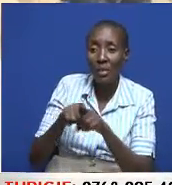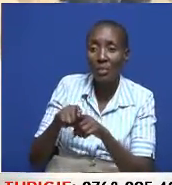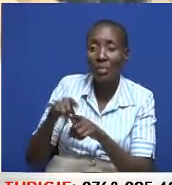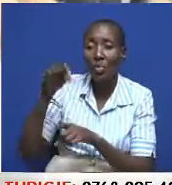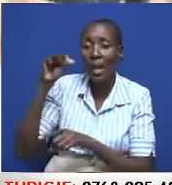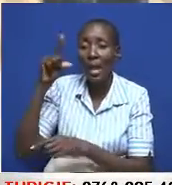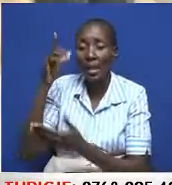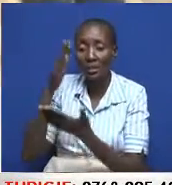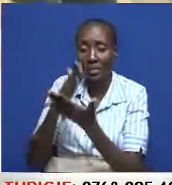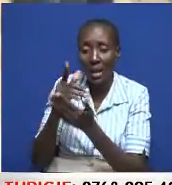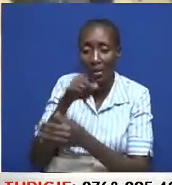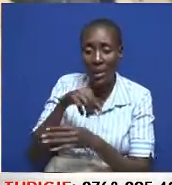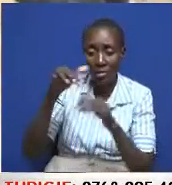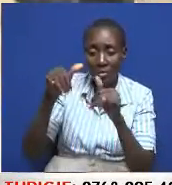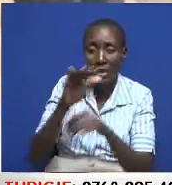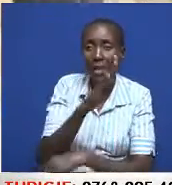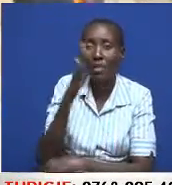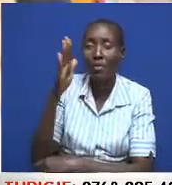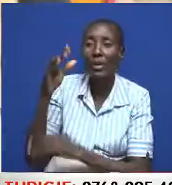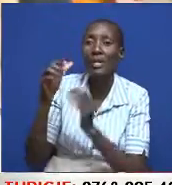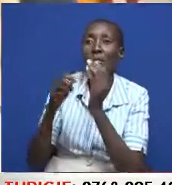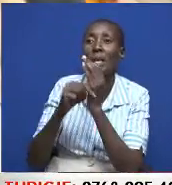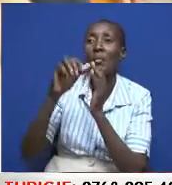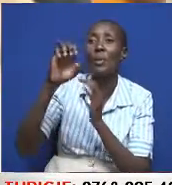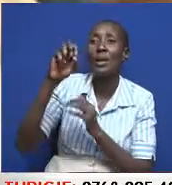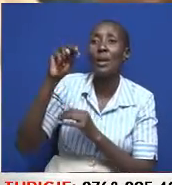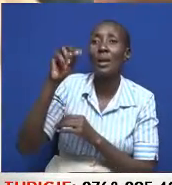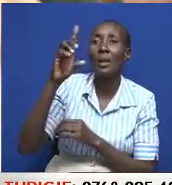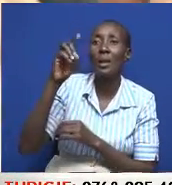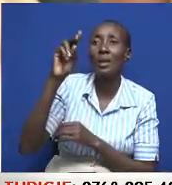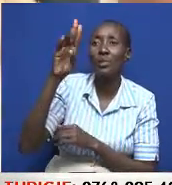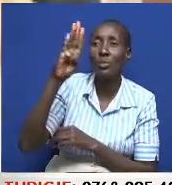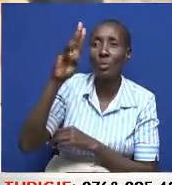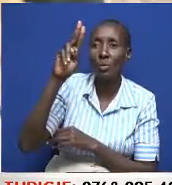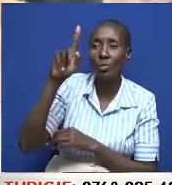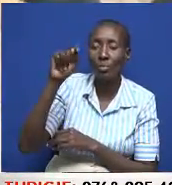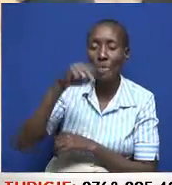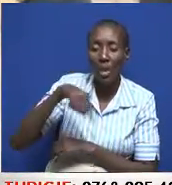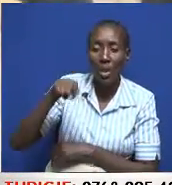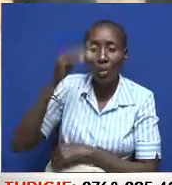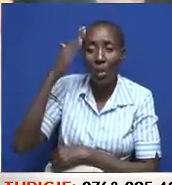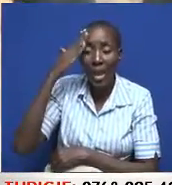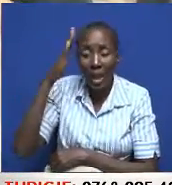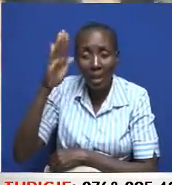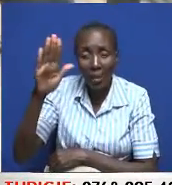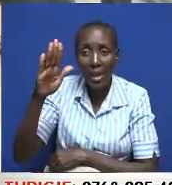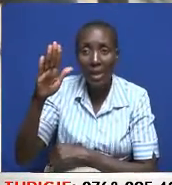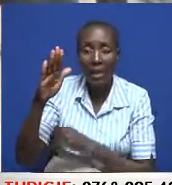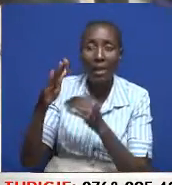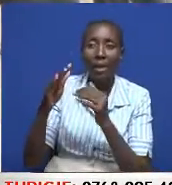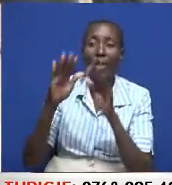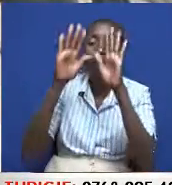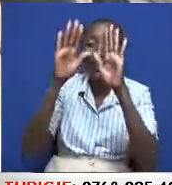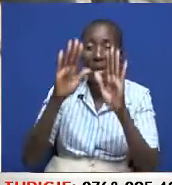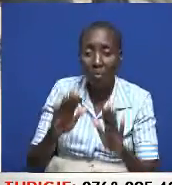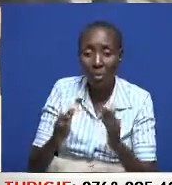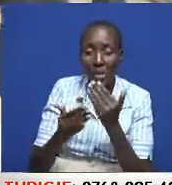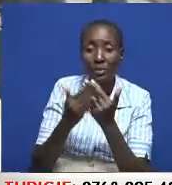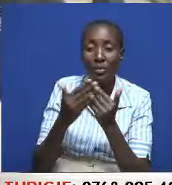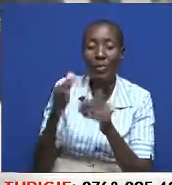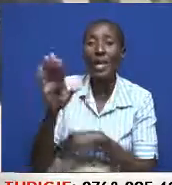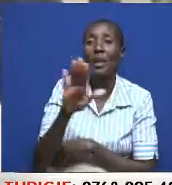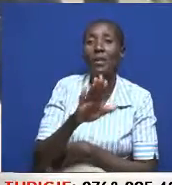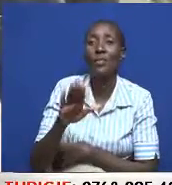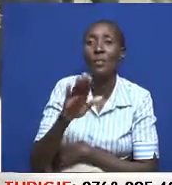wa Embobut. Sisi ni wana mazingira na sisi ndio tunajua kutunza msitu. So tunaomba turegee nyumbani